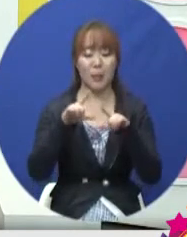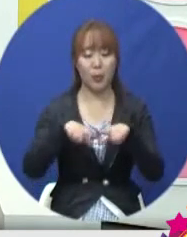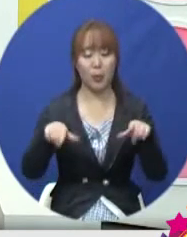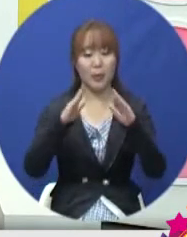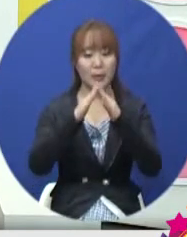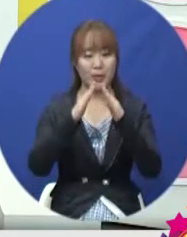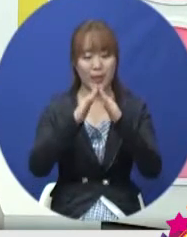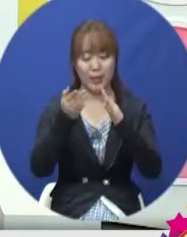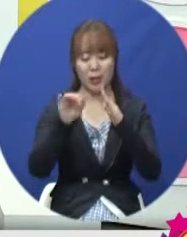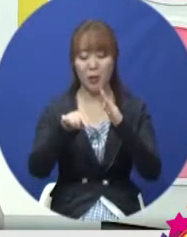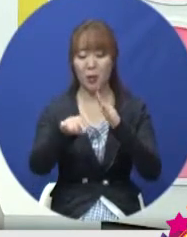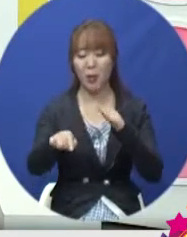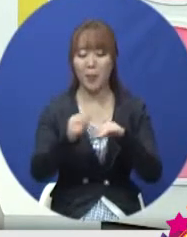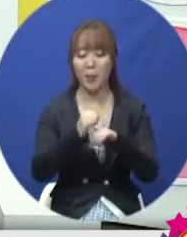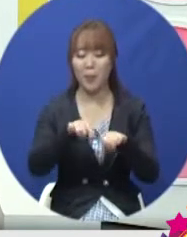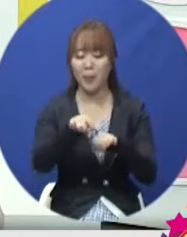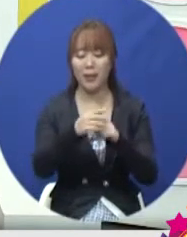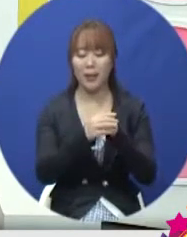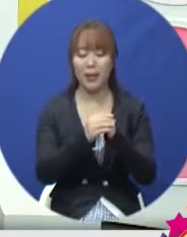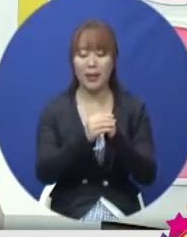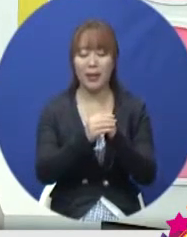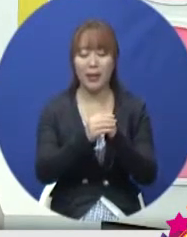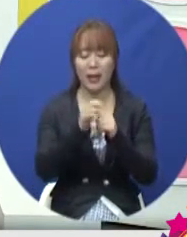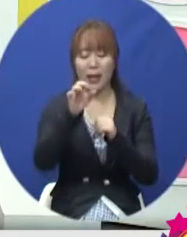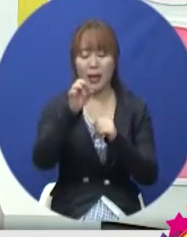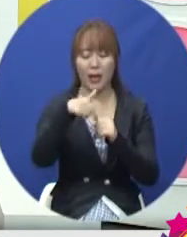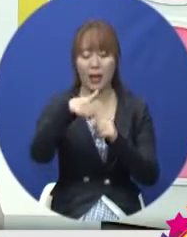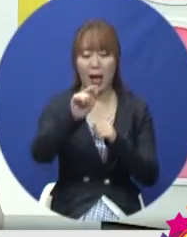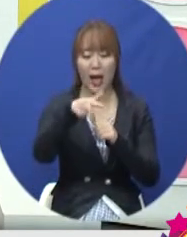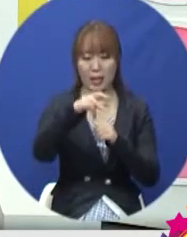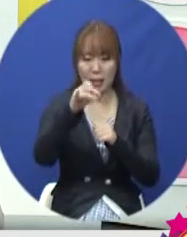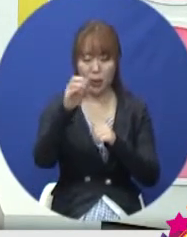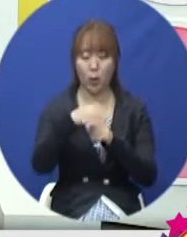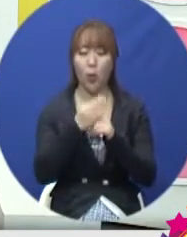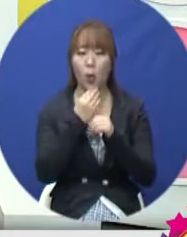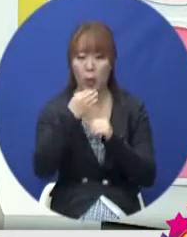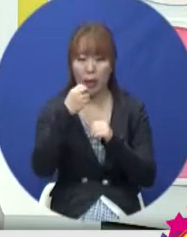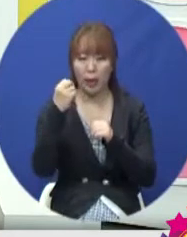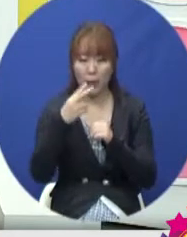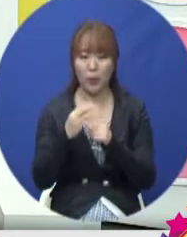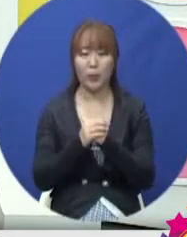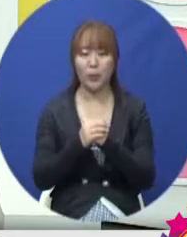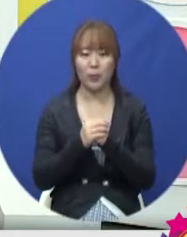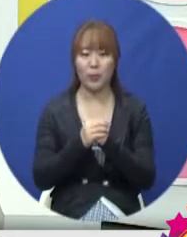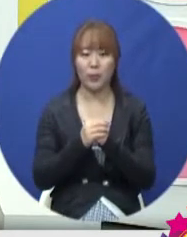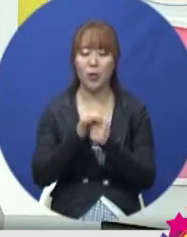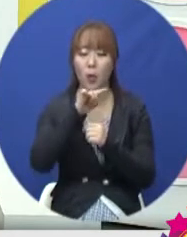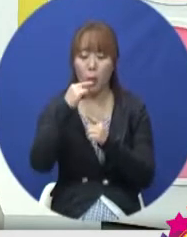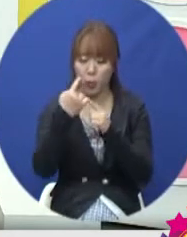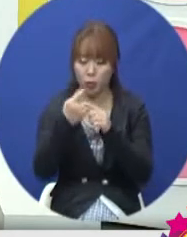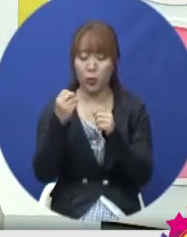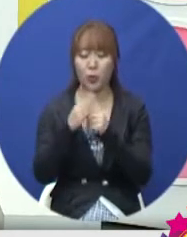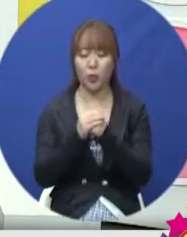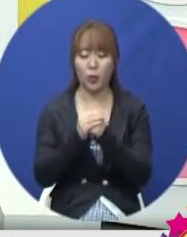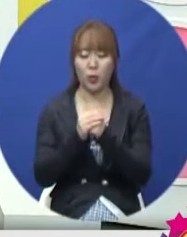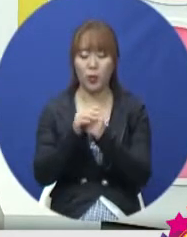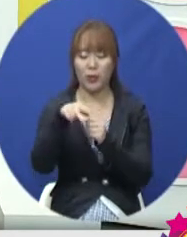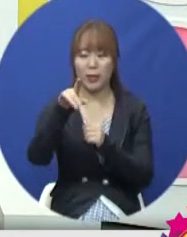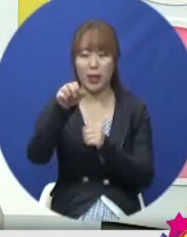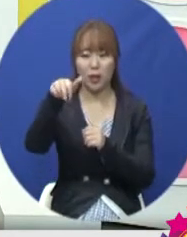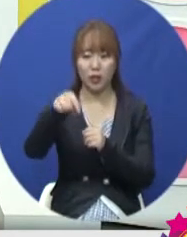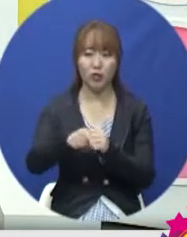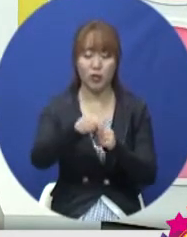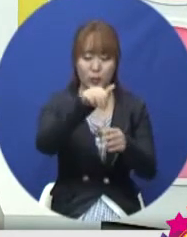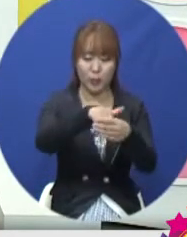거기에다가 내가 가지랑 이제 오이랑 이제 저 그 고추랑 이렇게 상추랑 심었어요. 네.